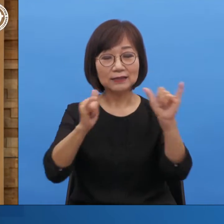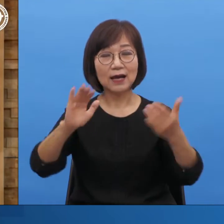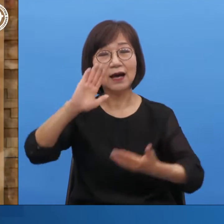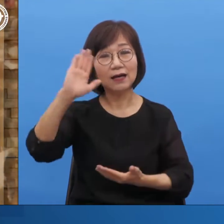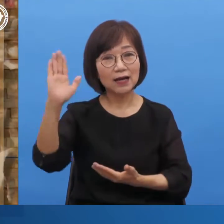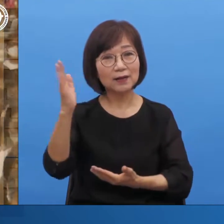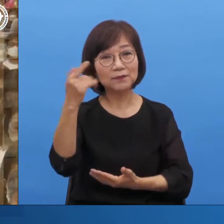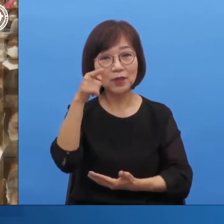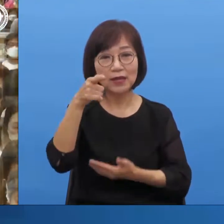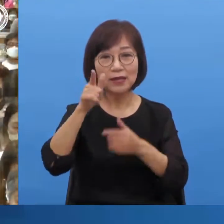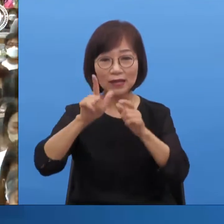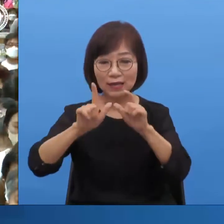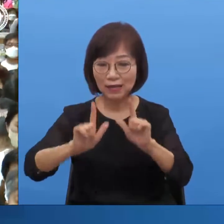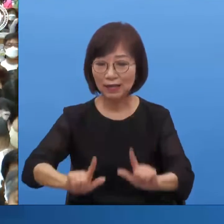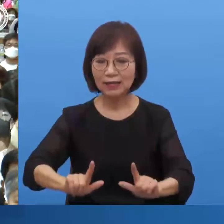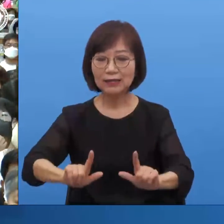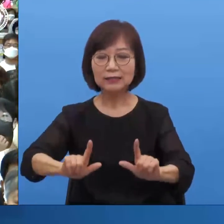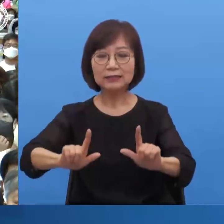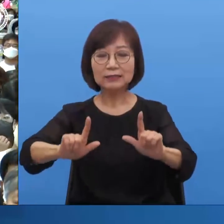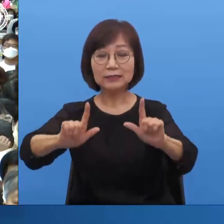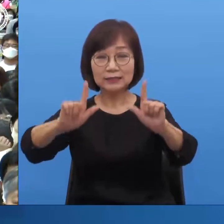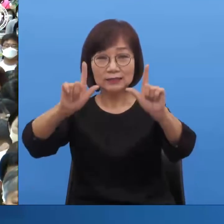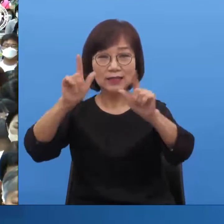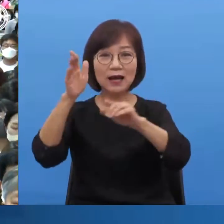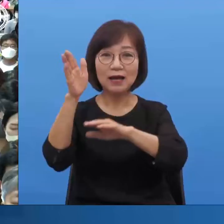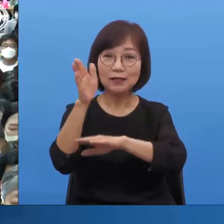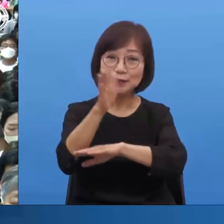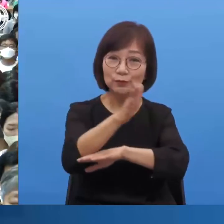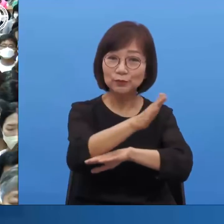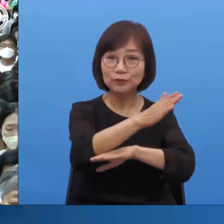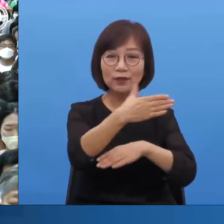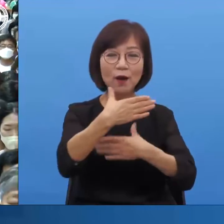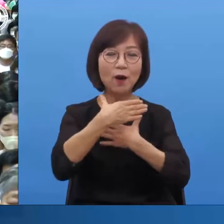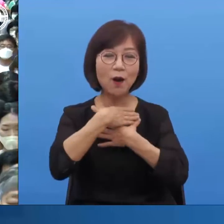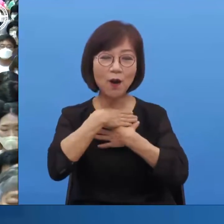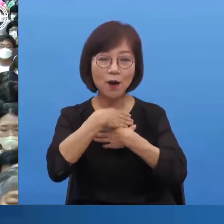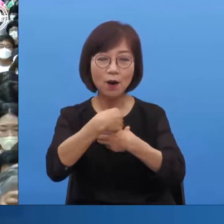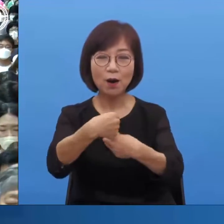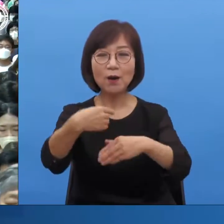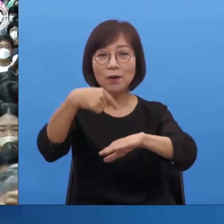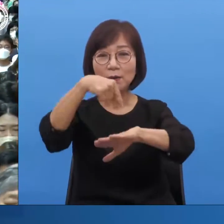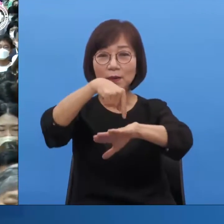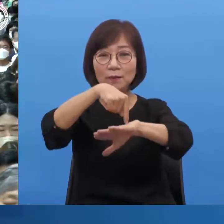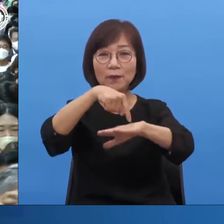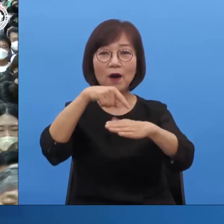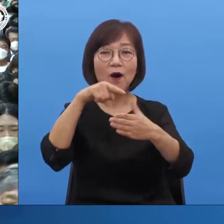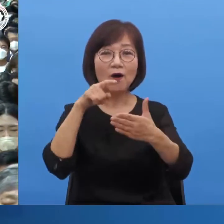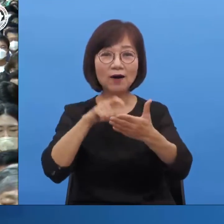날새 사람 된 그날부터